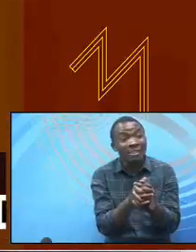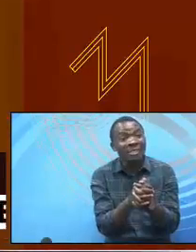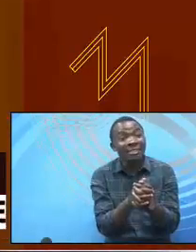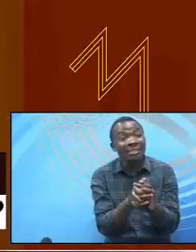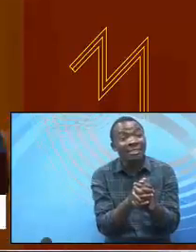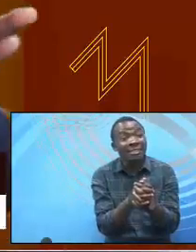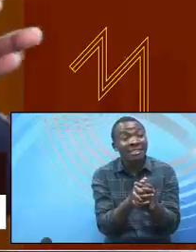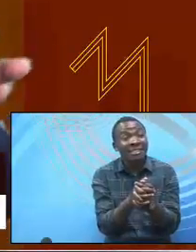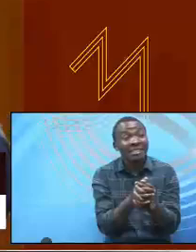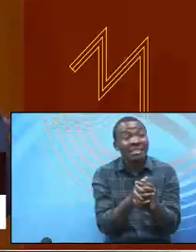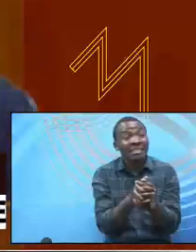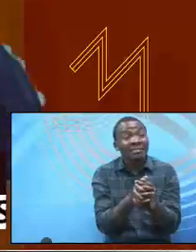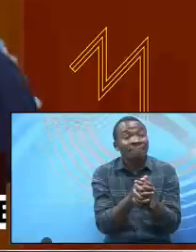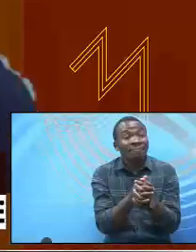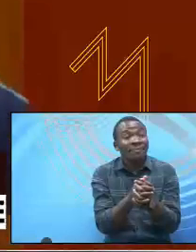Byadufasha.